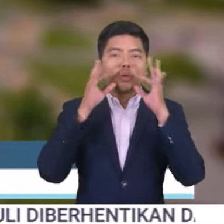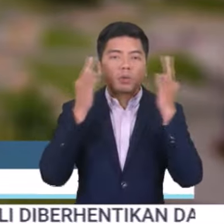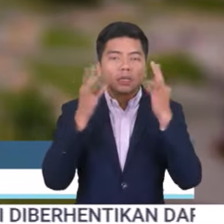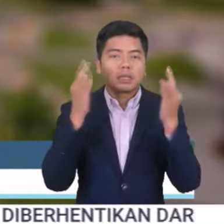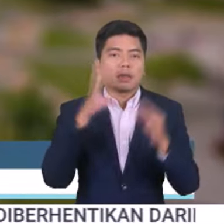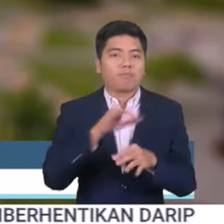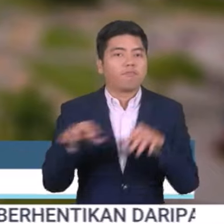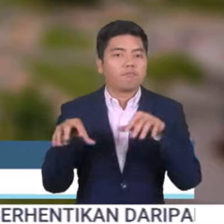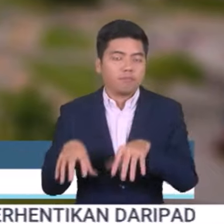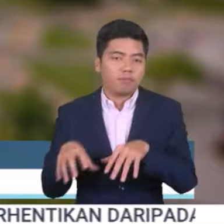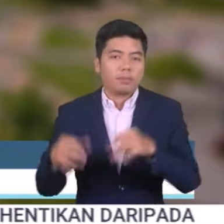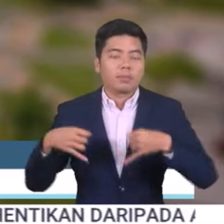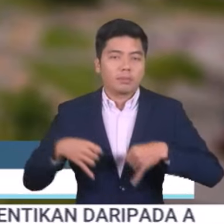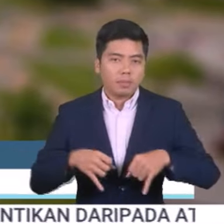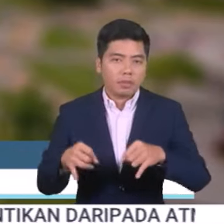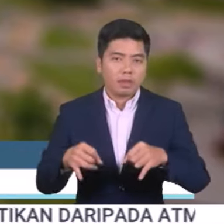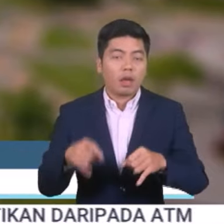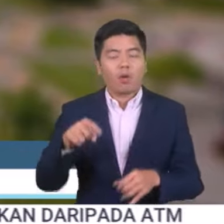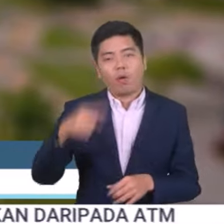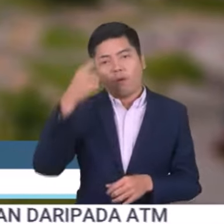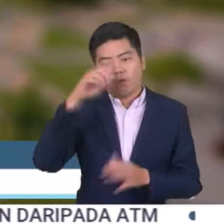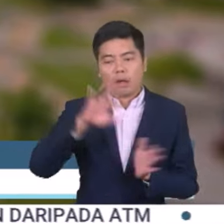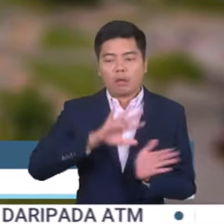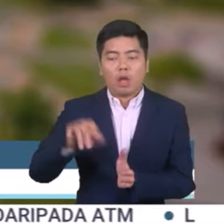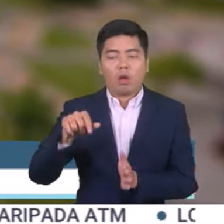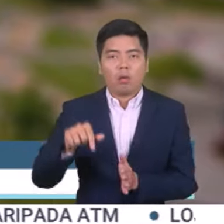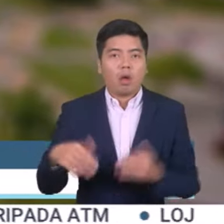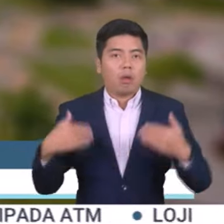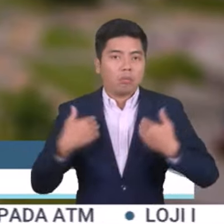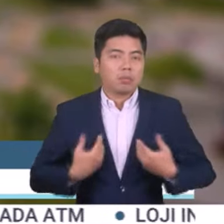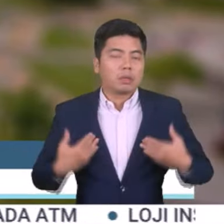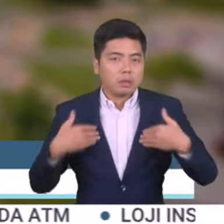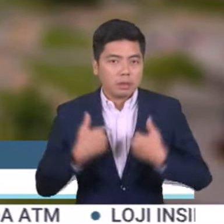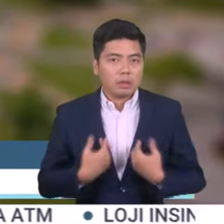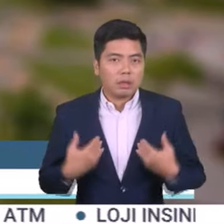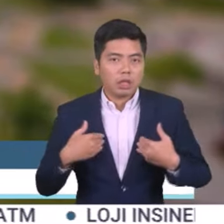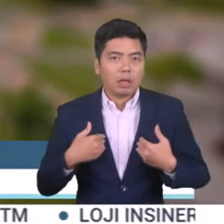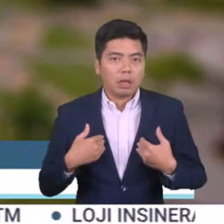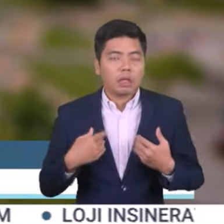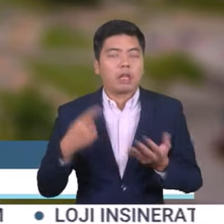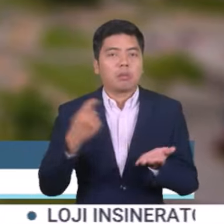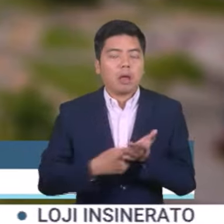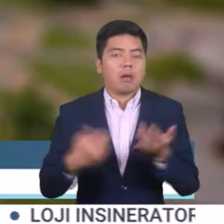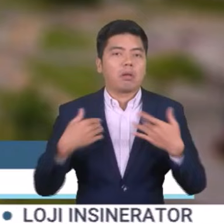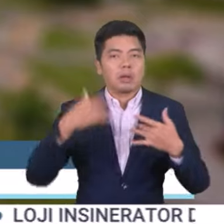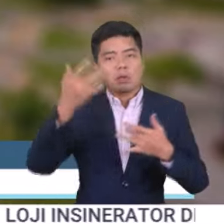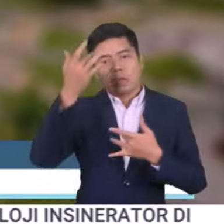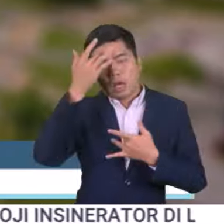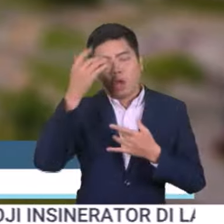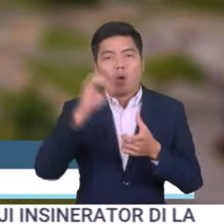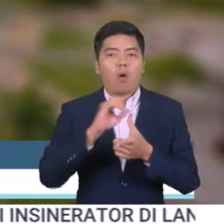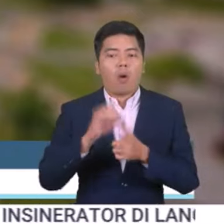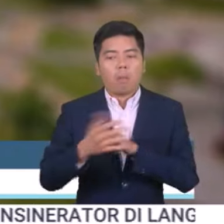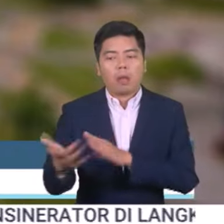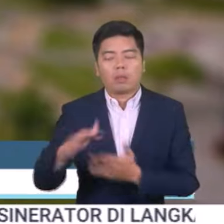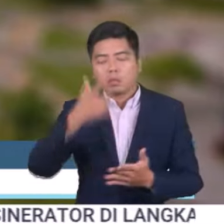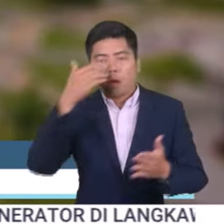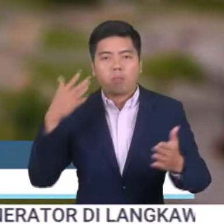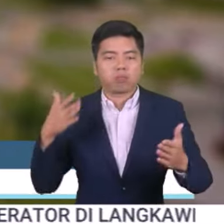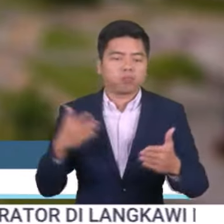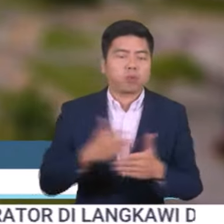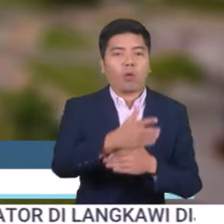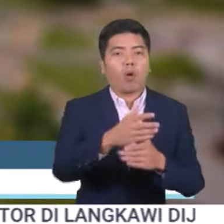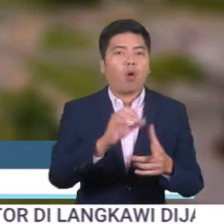dan anjing jalanan. Misinya mengelak haiwan jalanan berkenaan ditimpa penyakit, mati dilanggar kenderaan atau